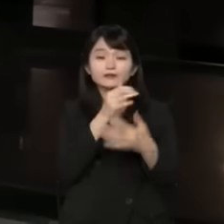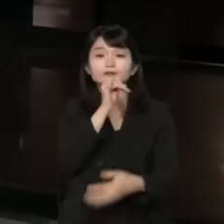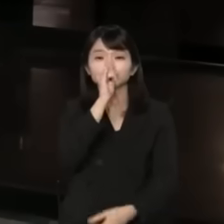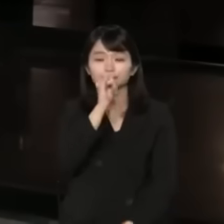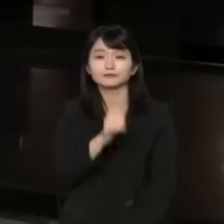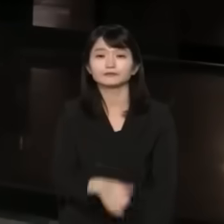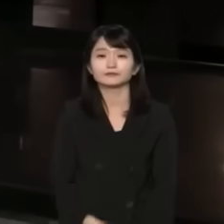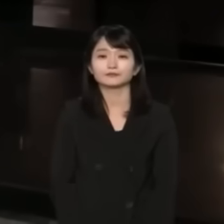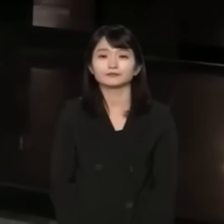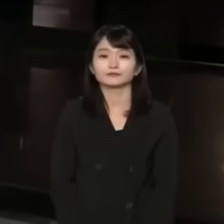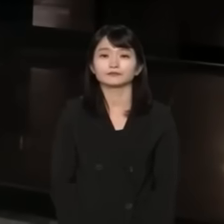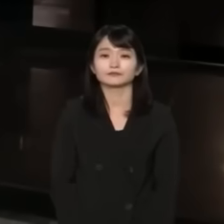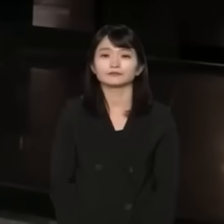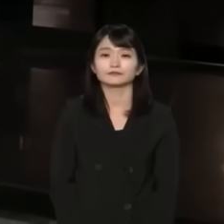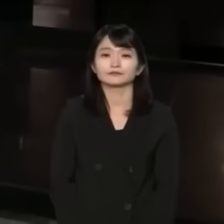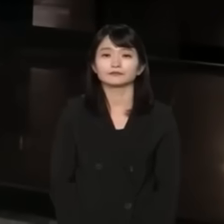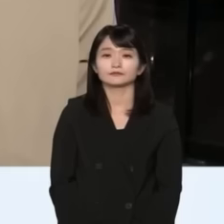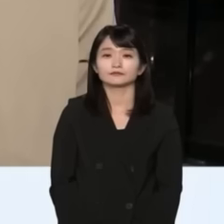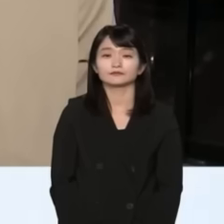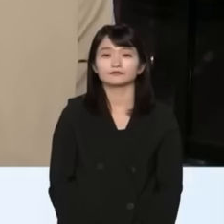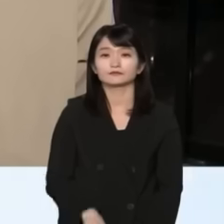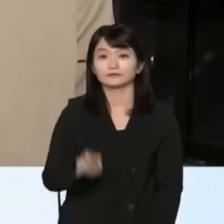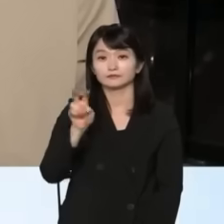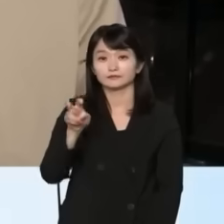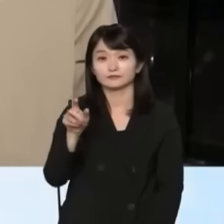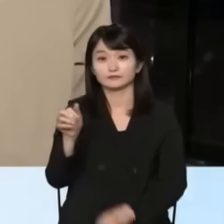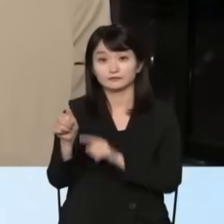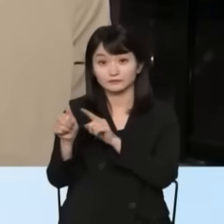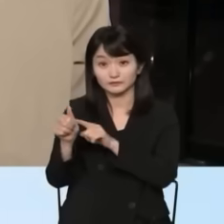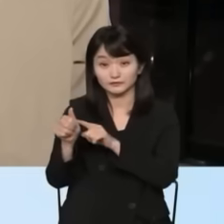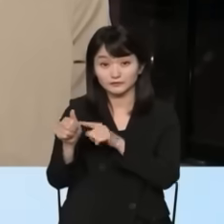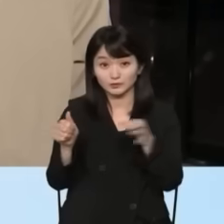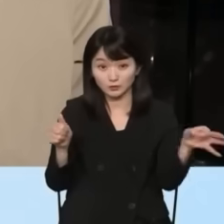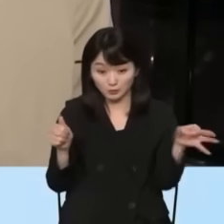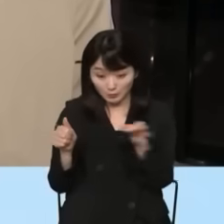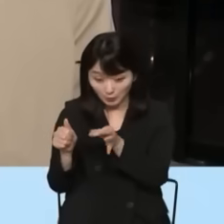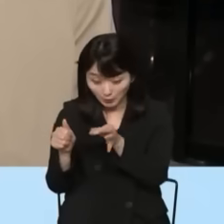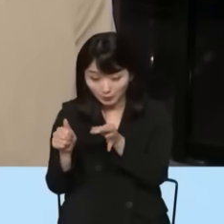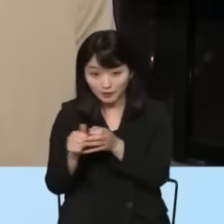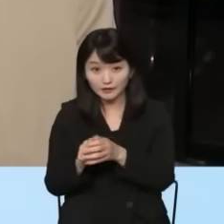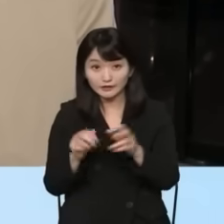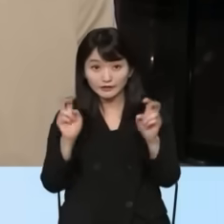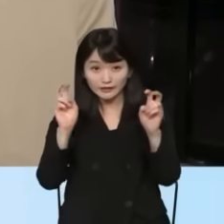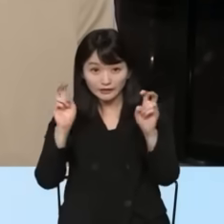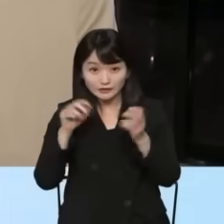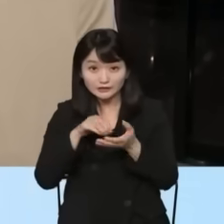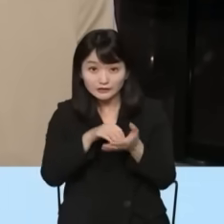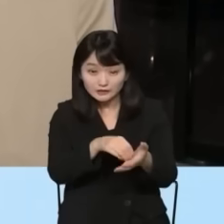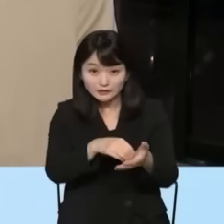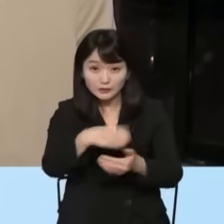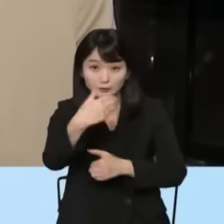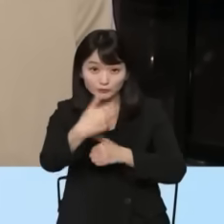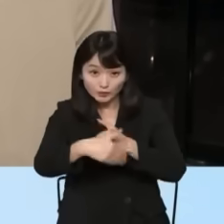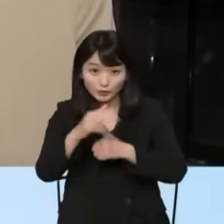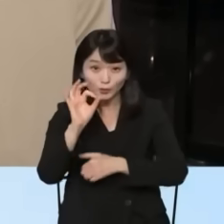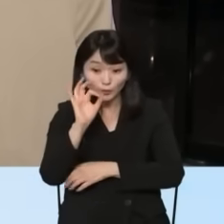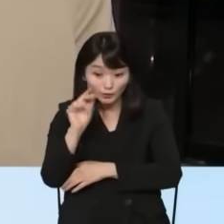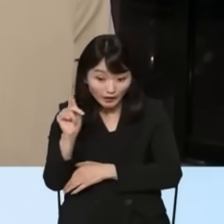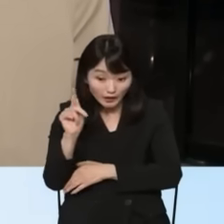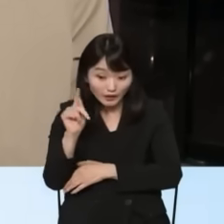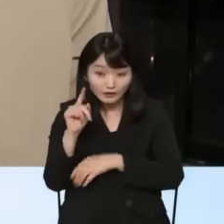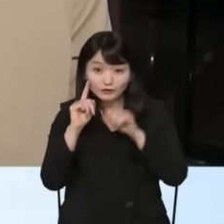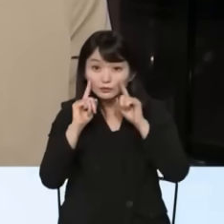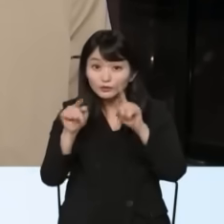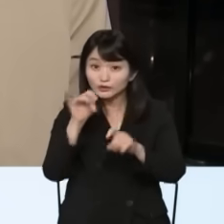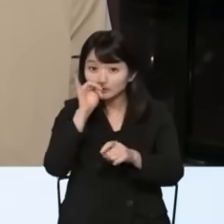그 실마리를 확인할 수 있을 전망입니다. 네. 또 명 씨가 돈 받고 취업 청탁을 들어줬다는 의혹도 나왔는데 근거가 있는